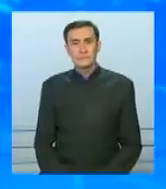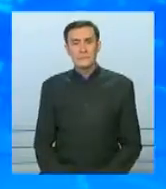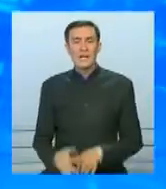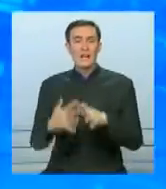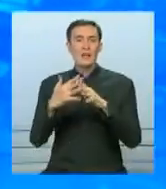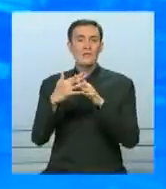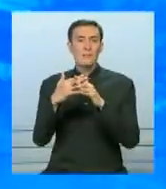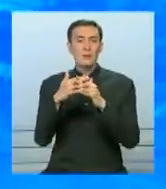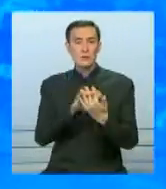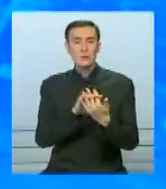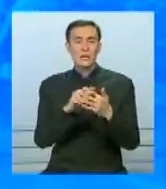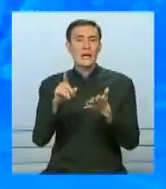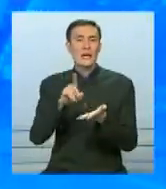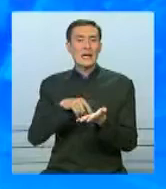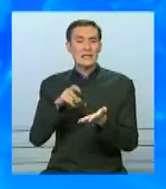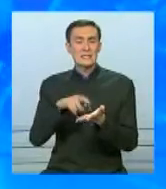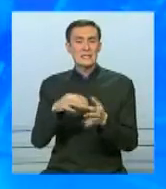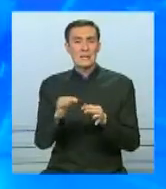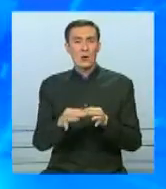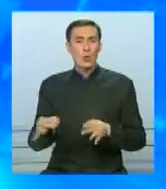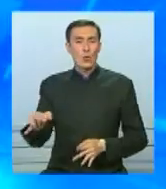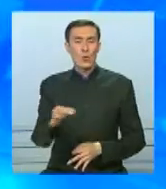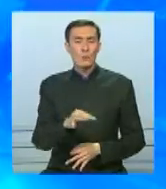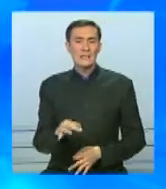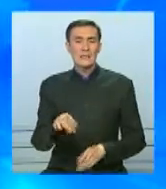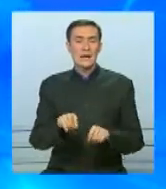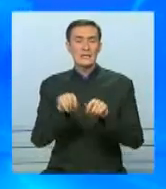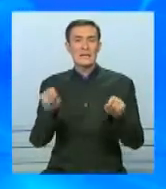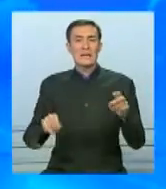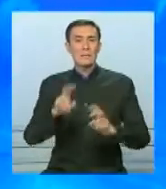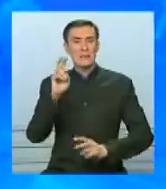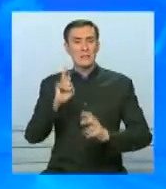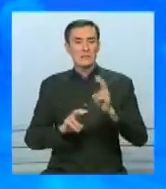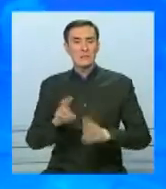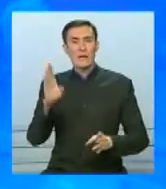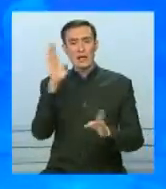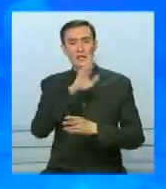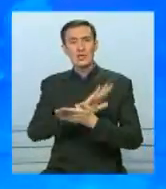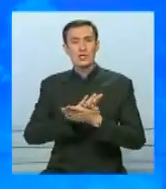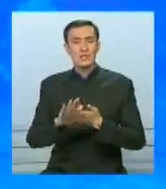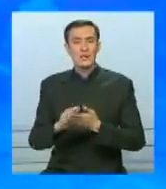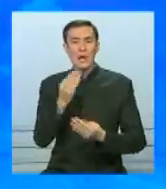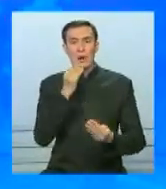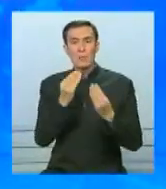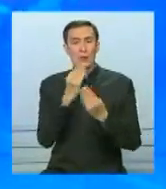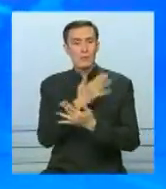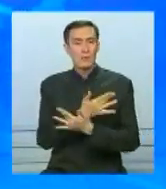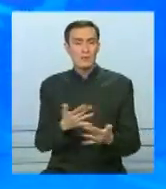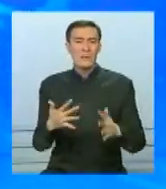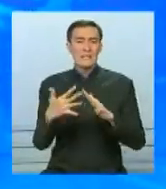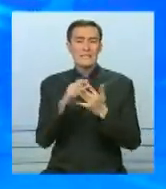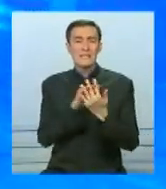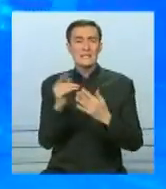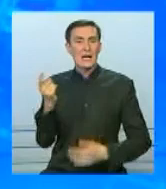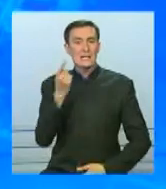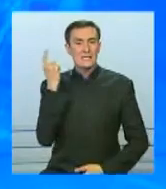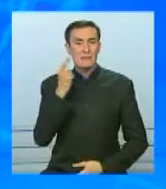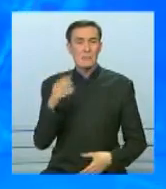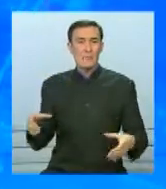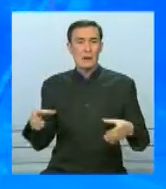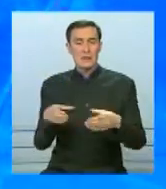В поселке Еганебулак Карагандинской области наладили производство экологически чистых полуфабрикатов. В сельскохозяйственном